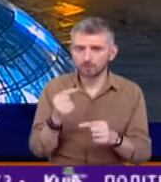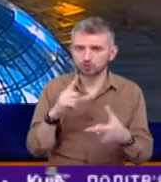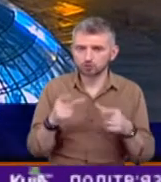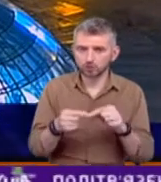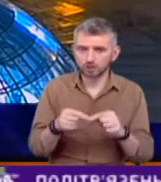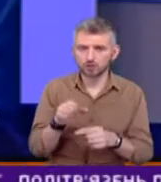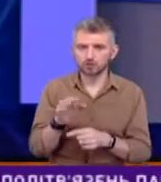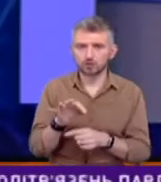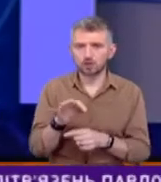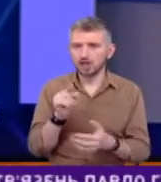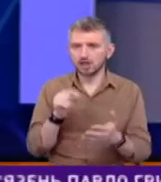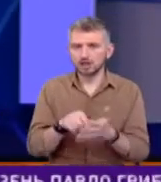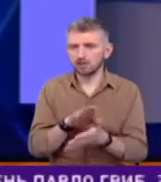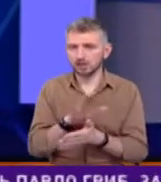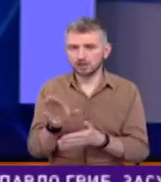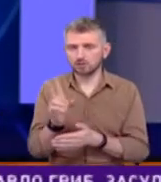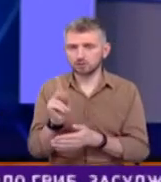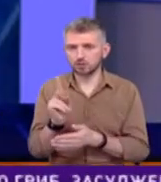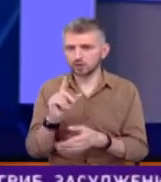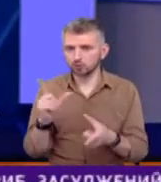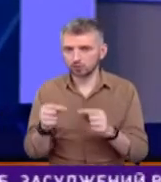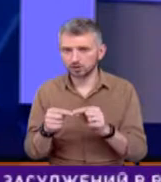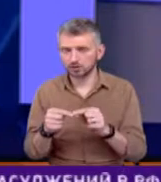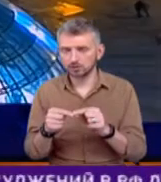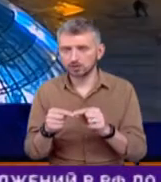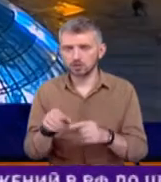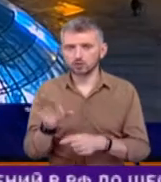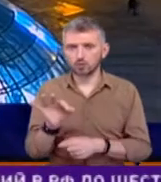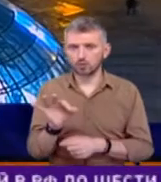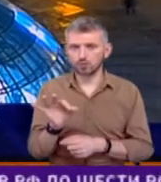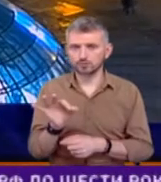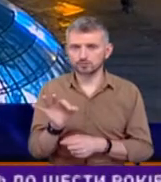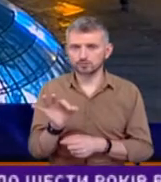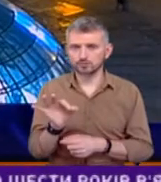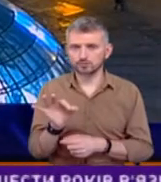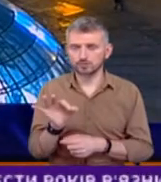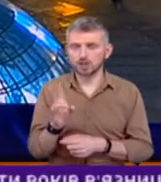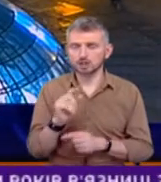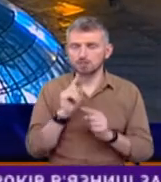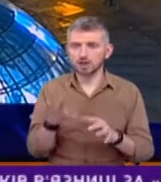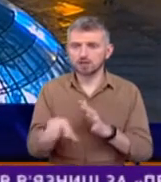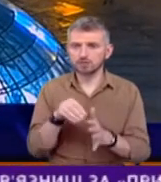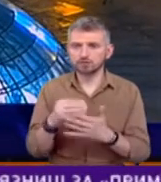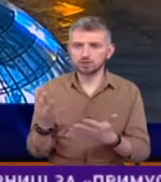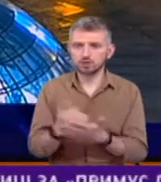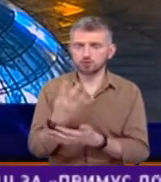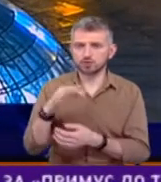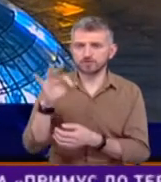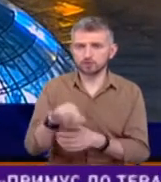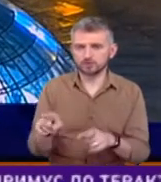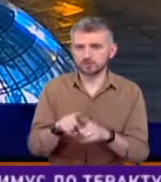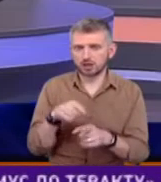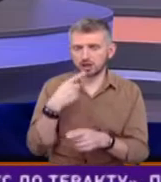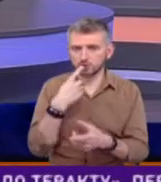турі, не вийде в другий, то на парламентських набере 40%. Ну, такий от